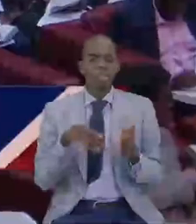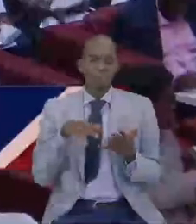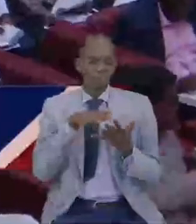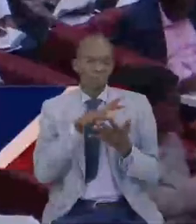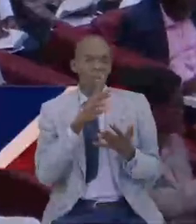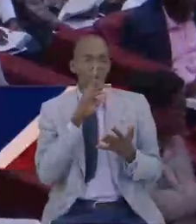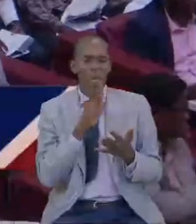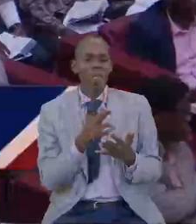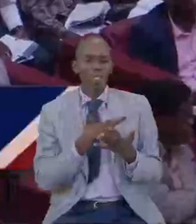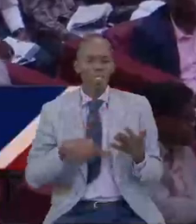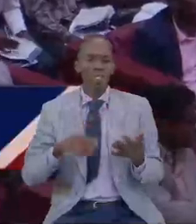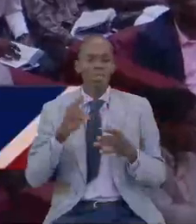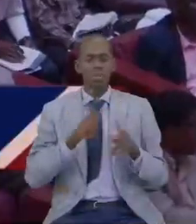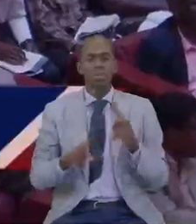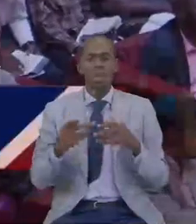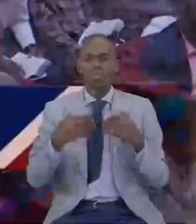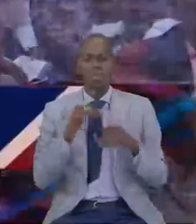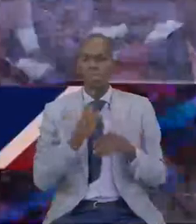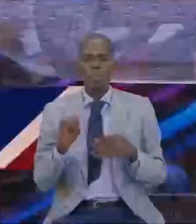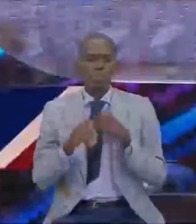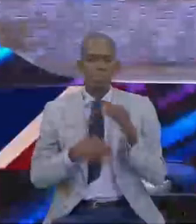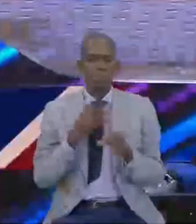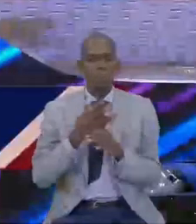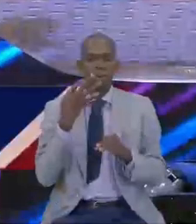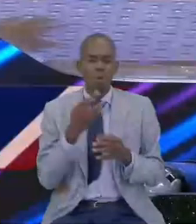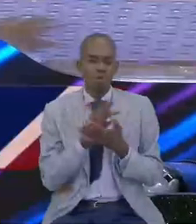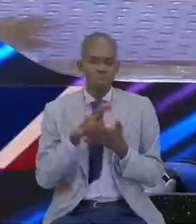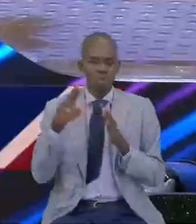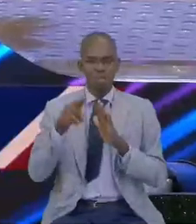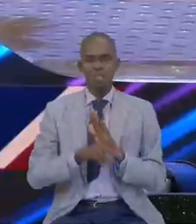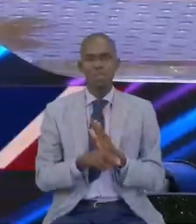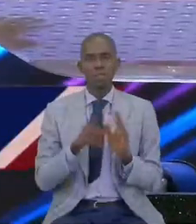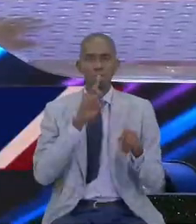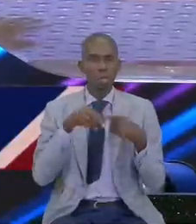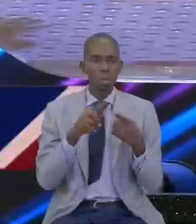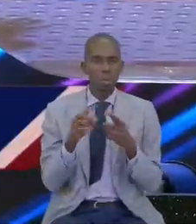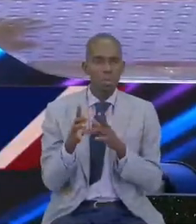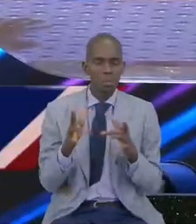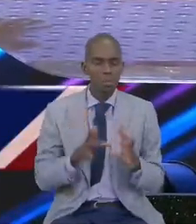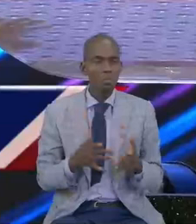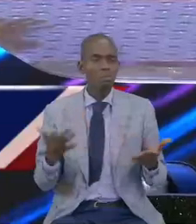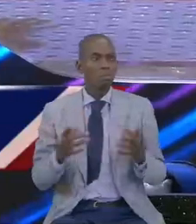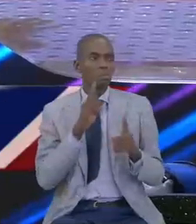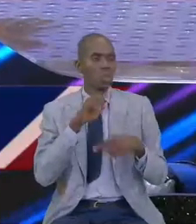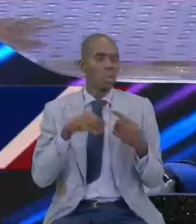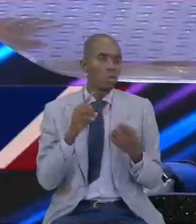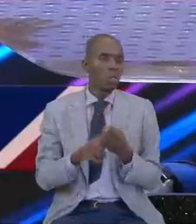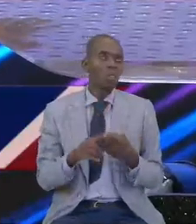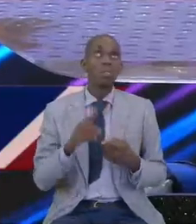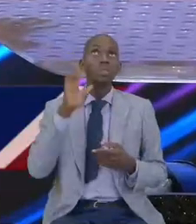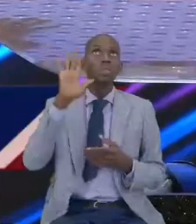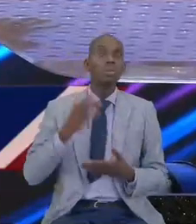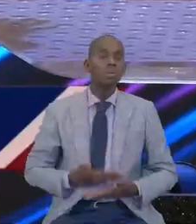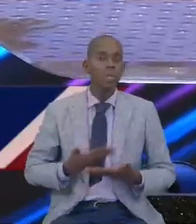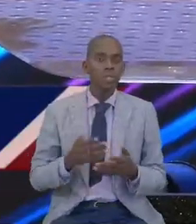Ayant l'apparence de la piété, ils mentionnent le nom de Jésus. Ils parlent de Jésus. Il parle de sa naissance, il parle de sa